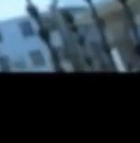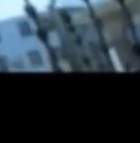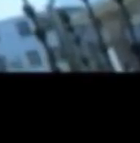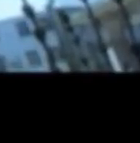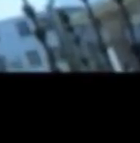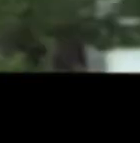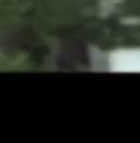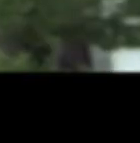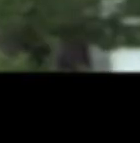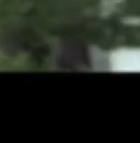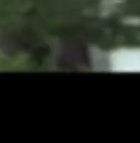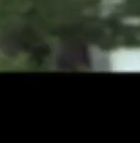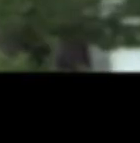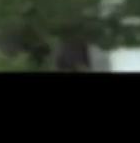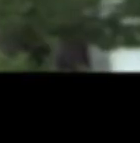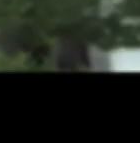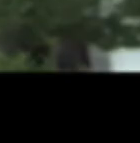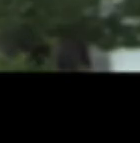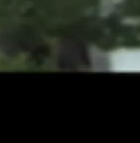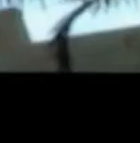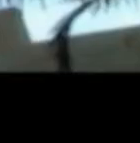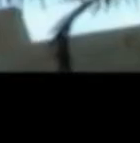محمد رسول